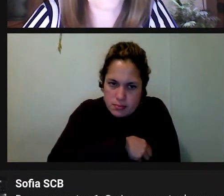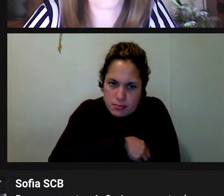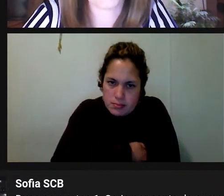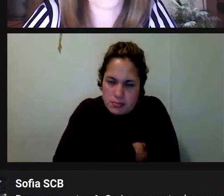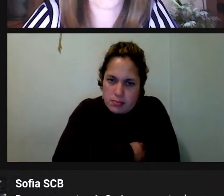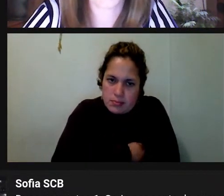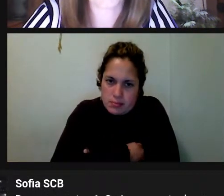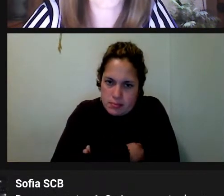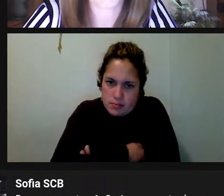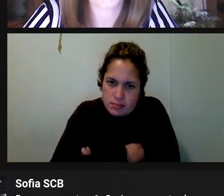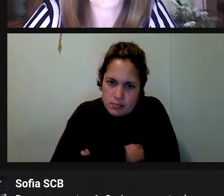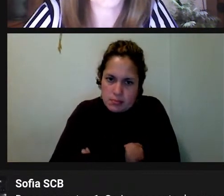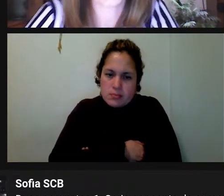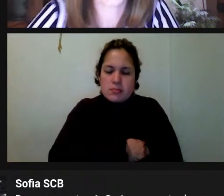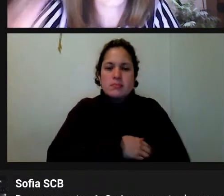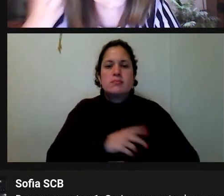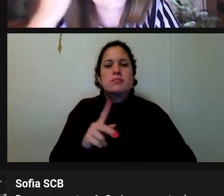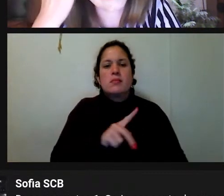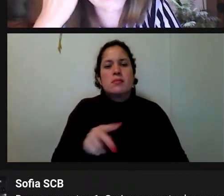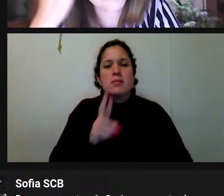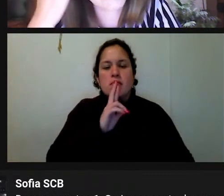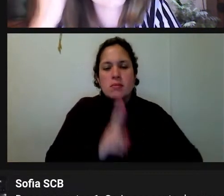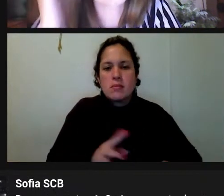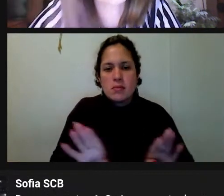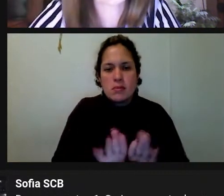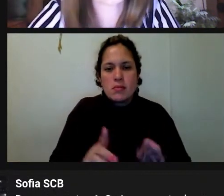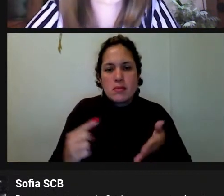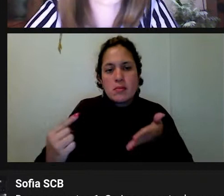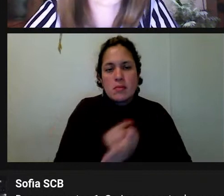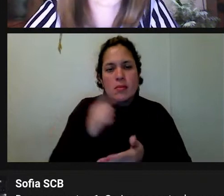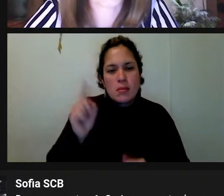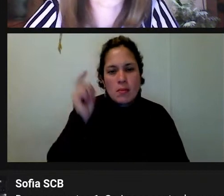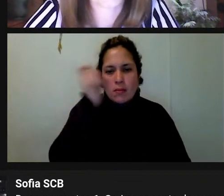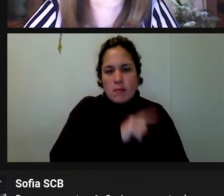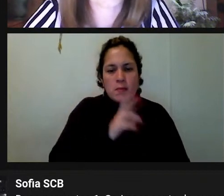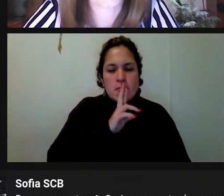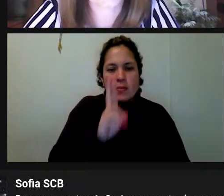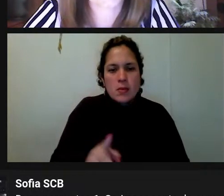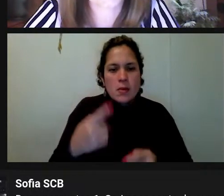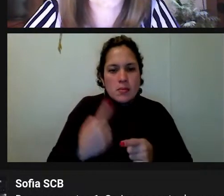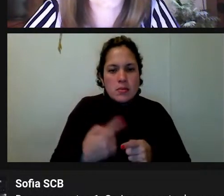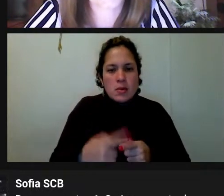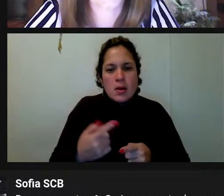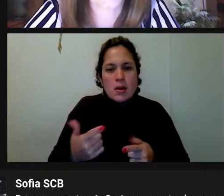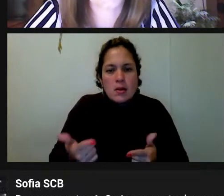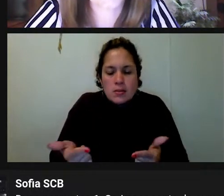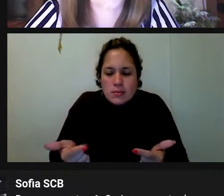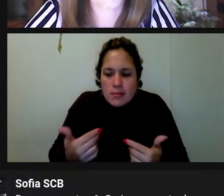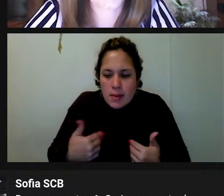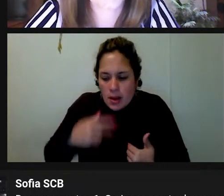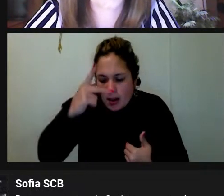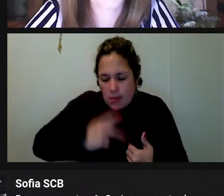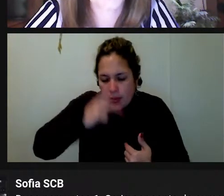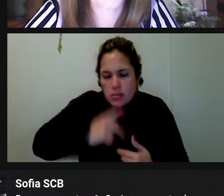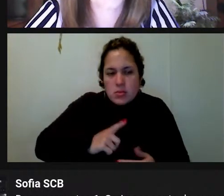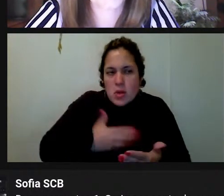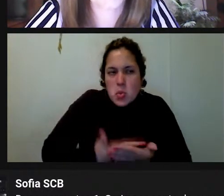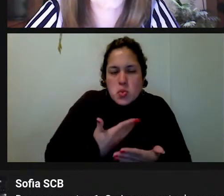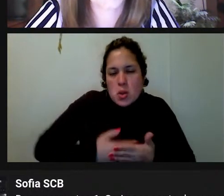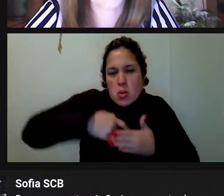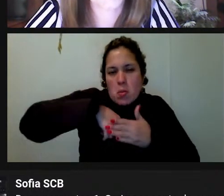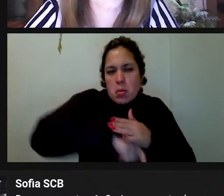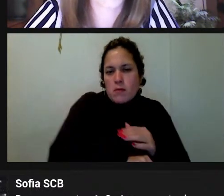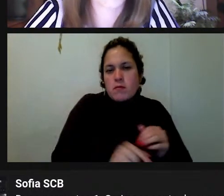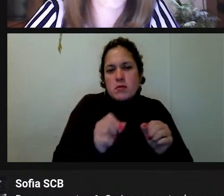ludzi. Profesora disse que essa pergunta é difícil para ela de responder, porque ela não necessariamente é do campo da linguística, essa